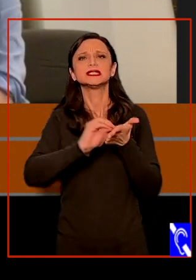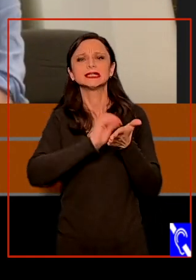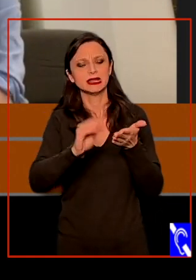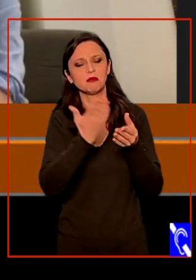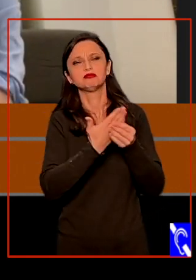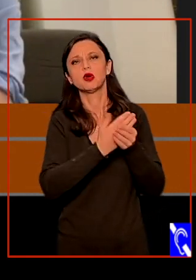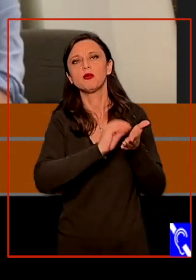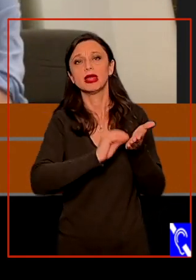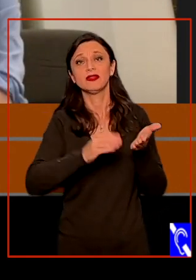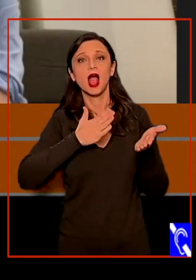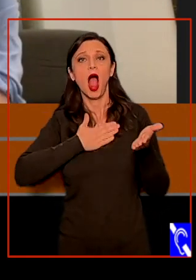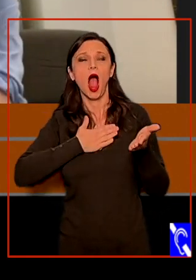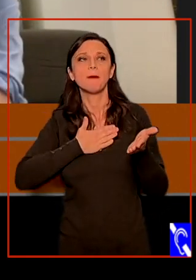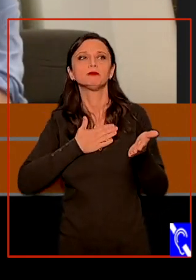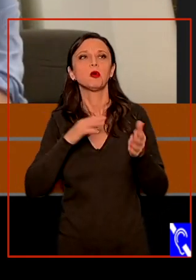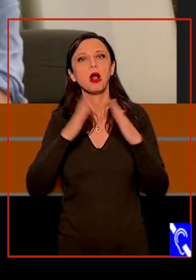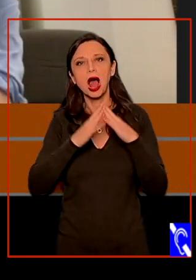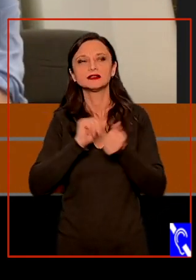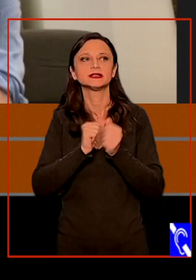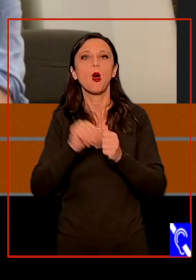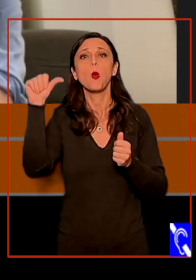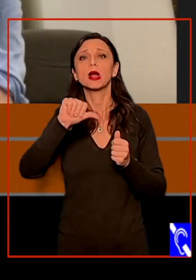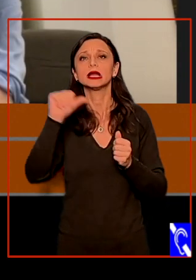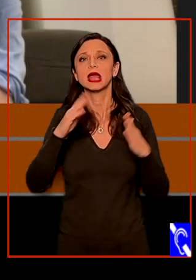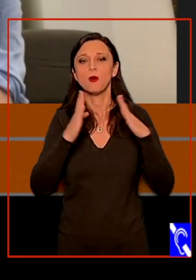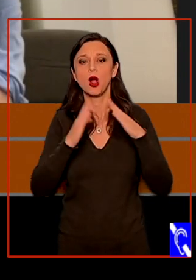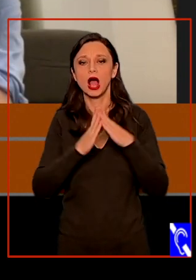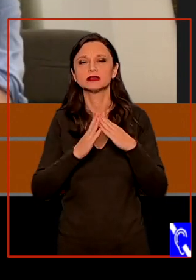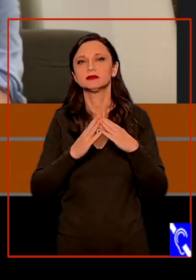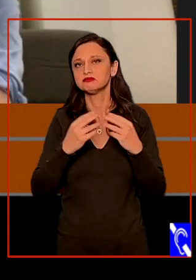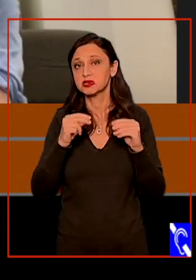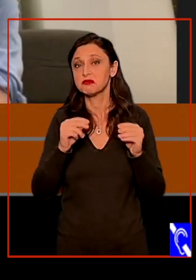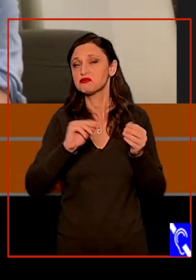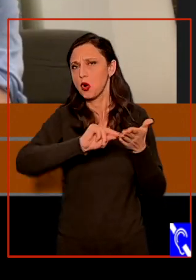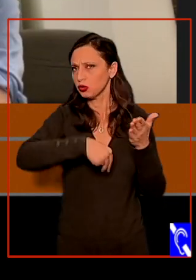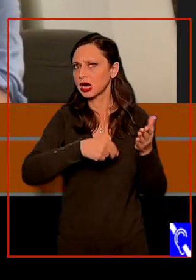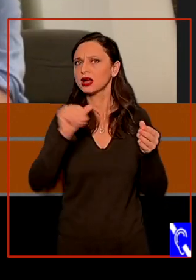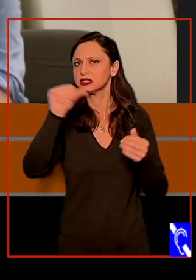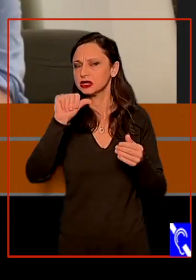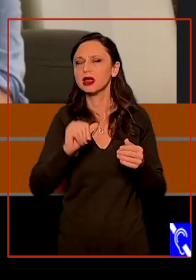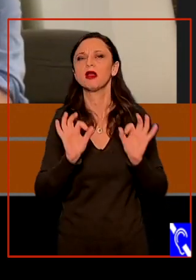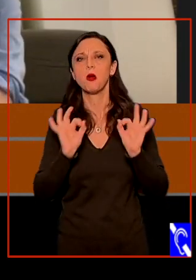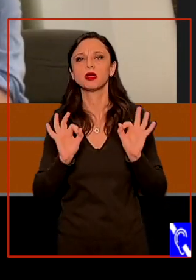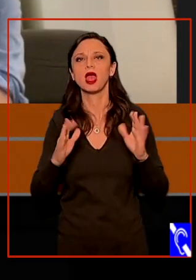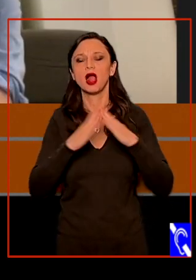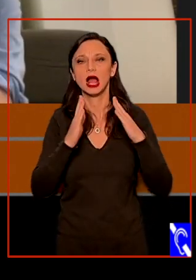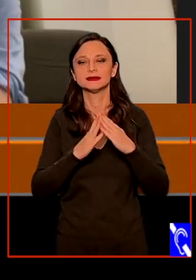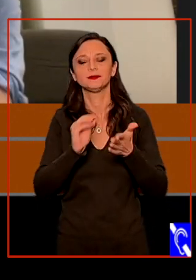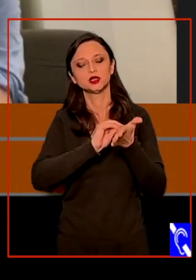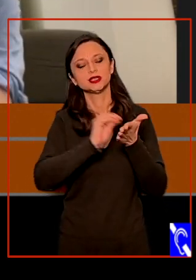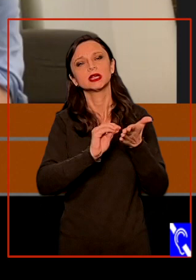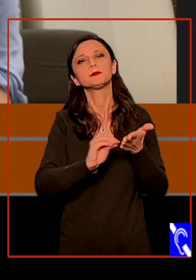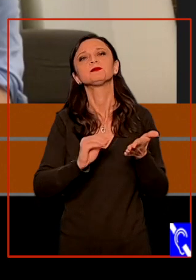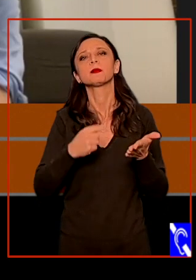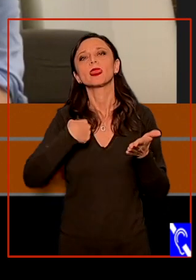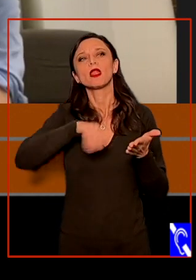scriem pe foaie, noi avem o casă, închiriem o casă undeva, ok, putem să și închiriem, punem contractul pe masă, da? Și scriem